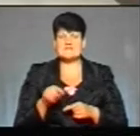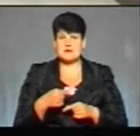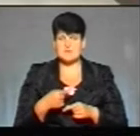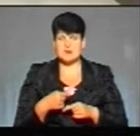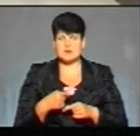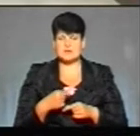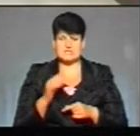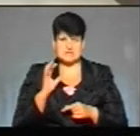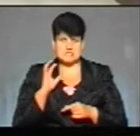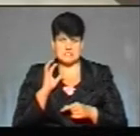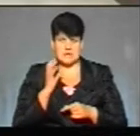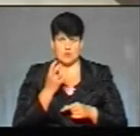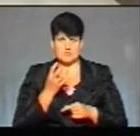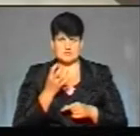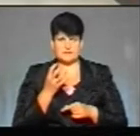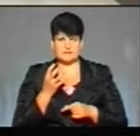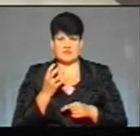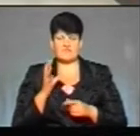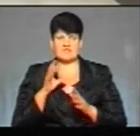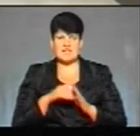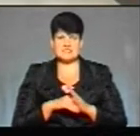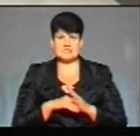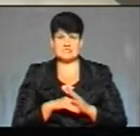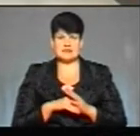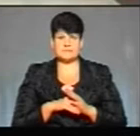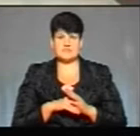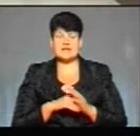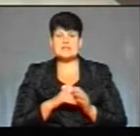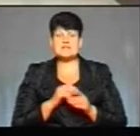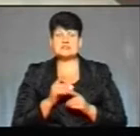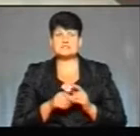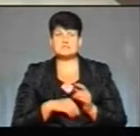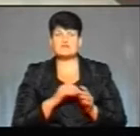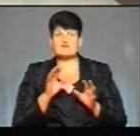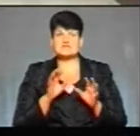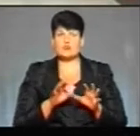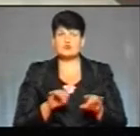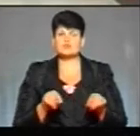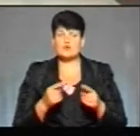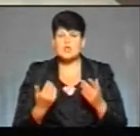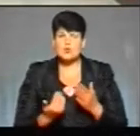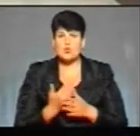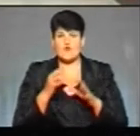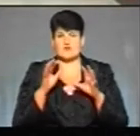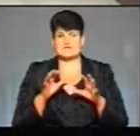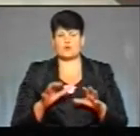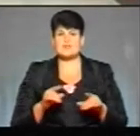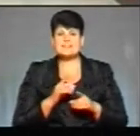досить серйозні внесення змін у закони, у законодавчі акти, створення нових відповідних законів, ну і, напевно, що зміни в